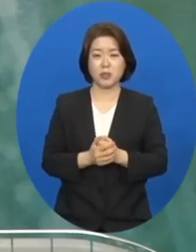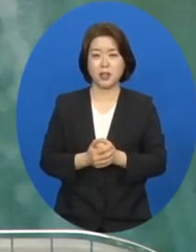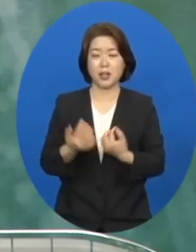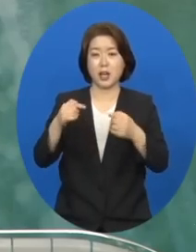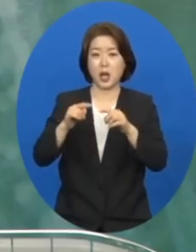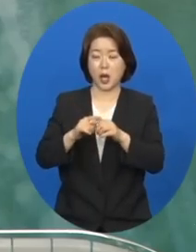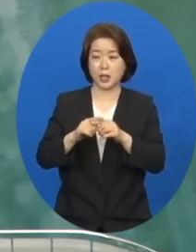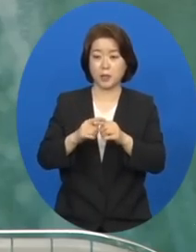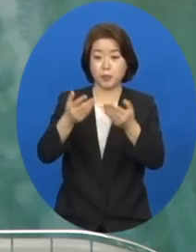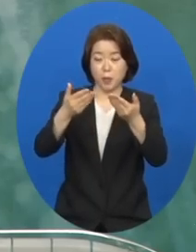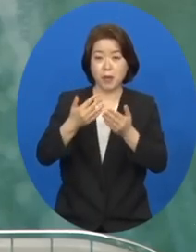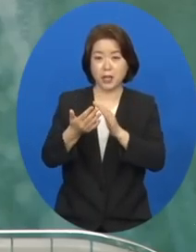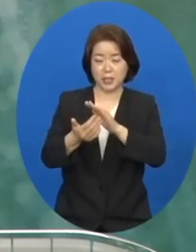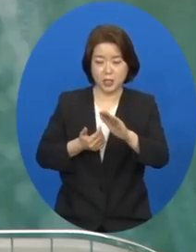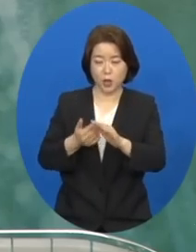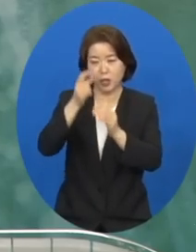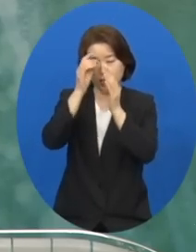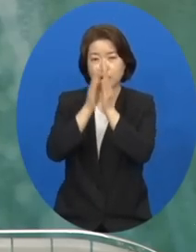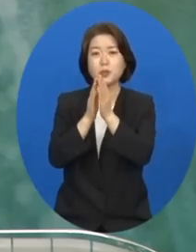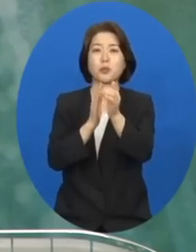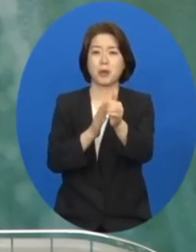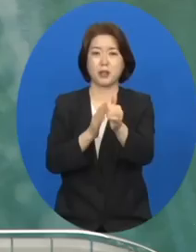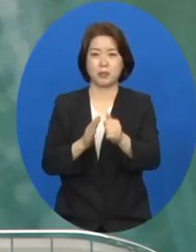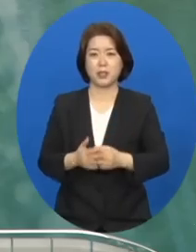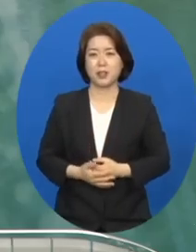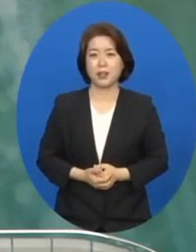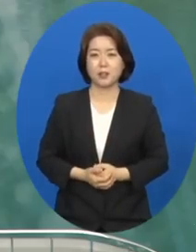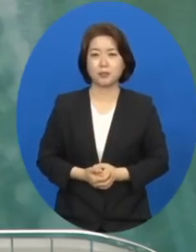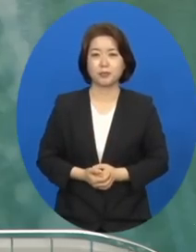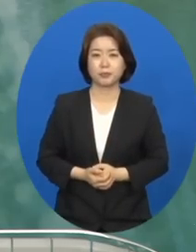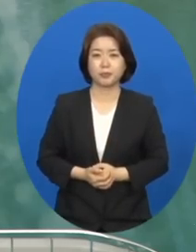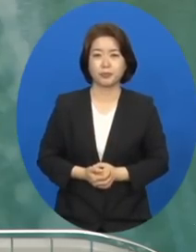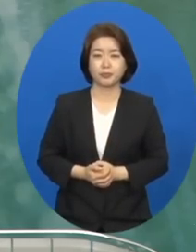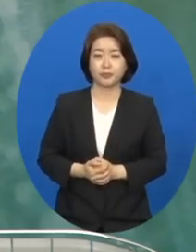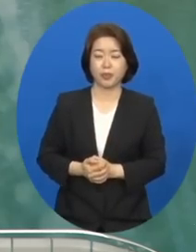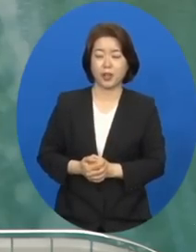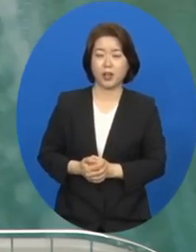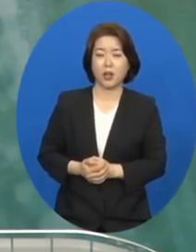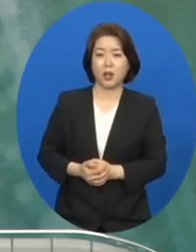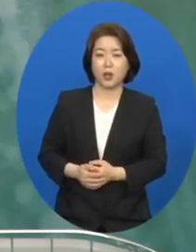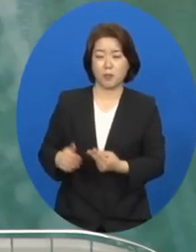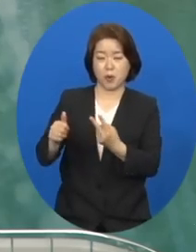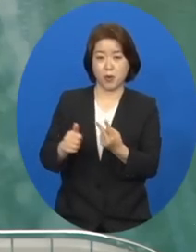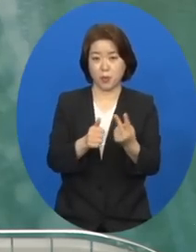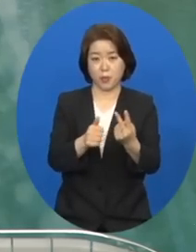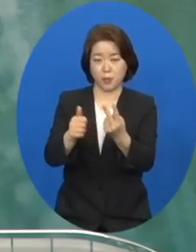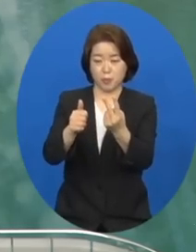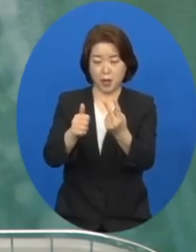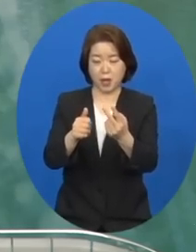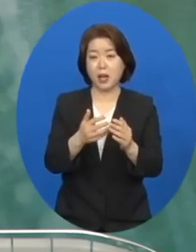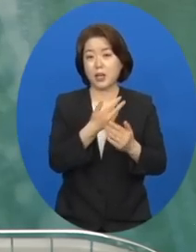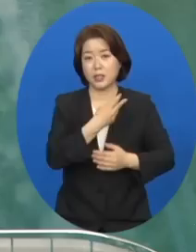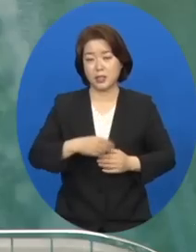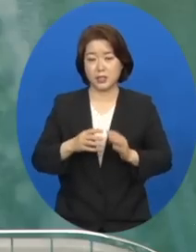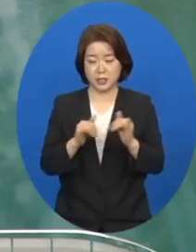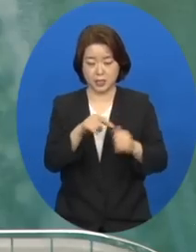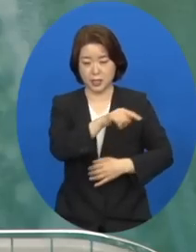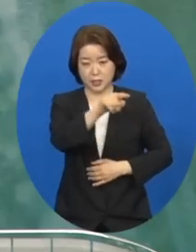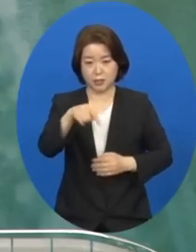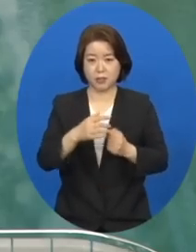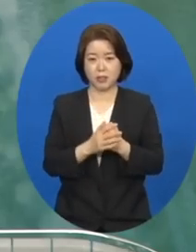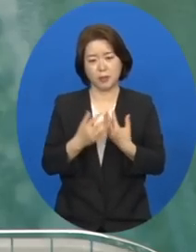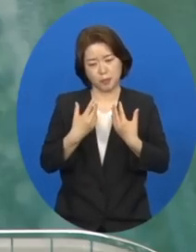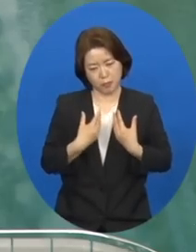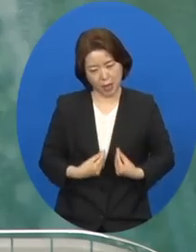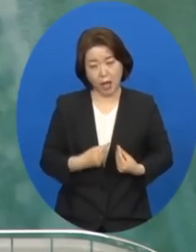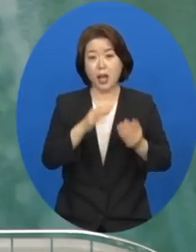받기 전에 기도 했으면 좋겠습니다 엠마 외 제자들 낙담하고 절망에 빠져 있을 때